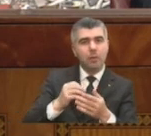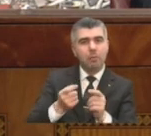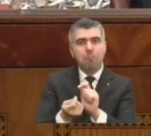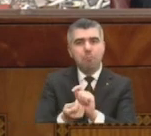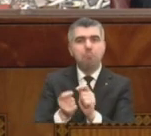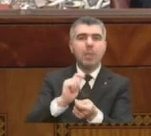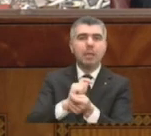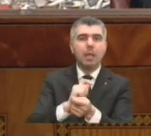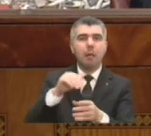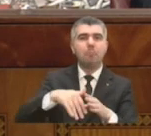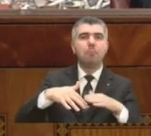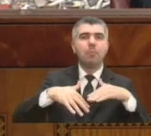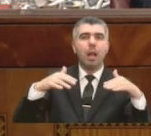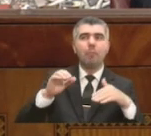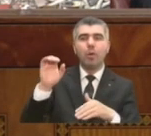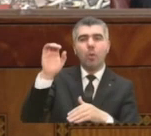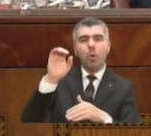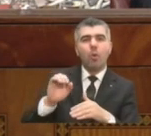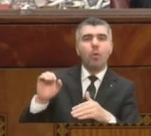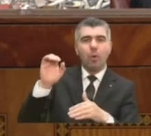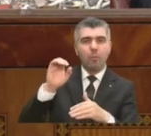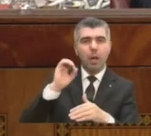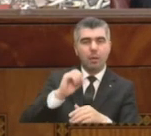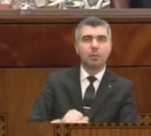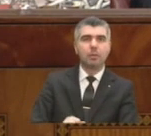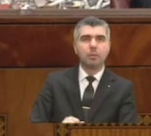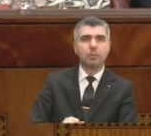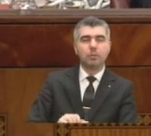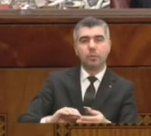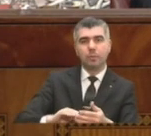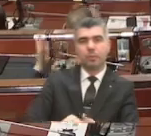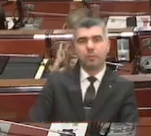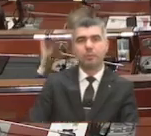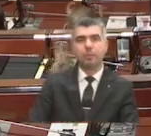البرلمان الاوروبي واخداعها لتقييم